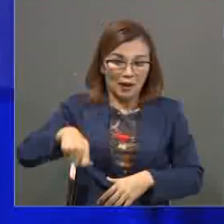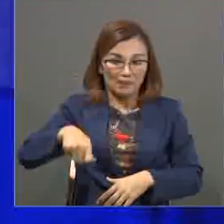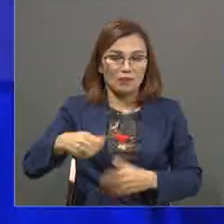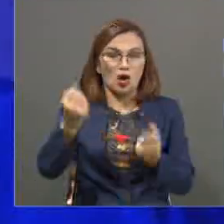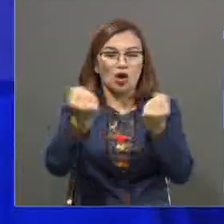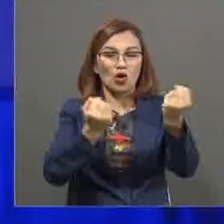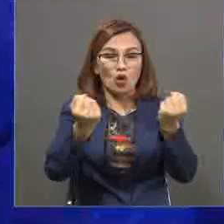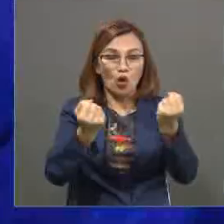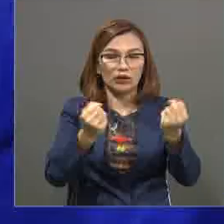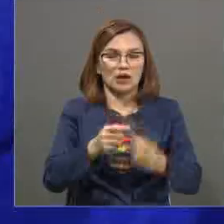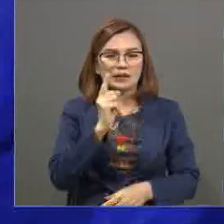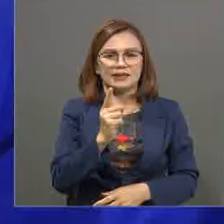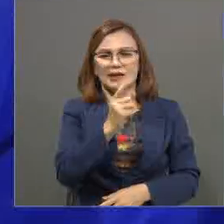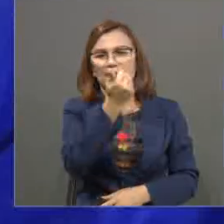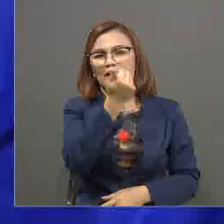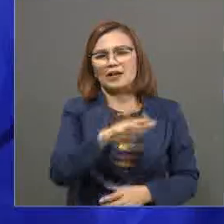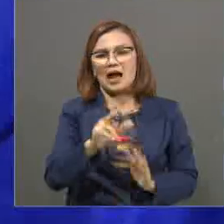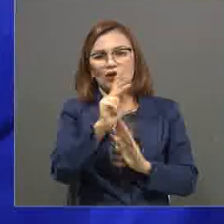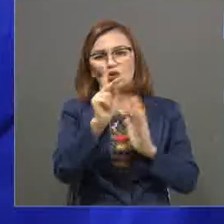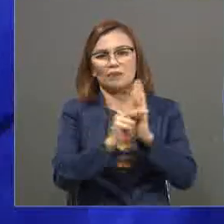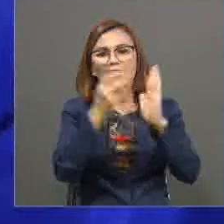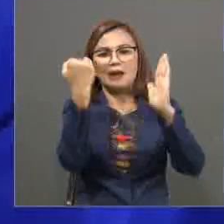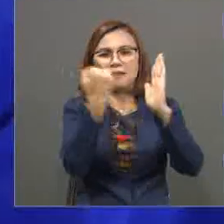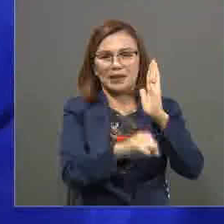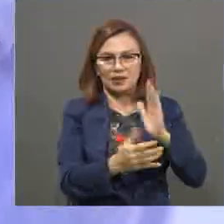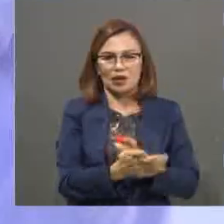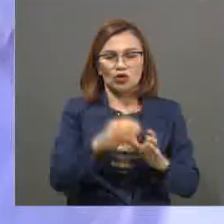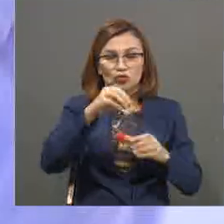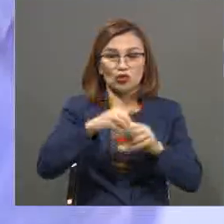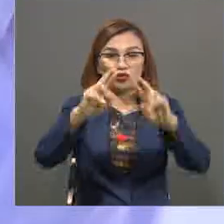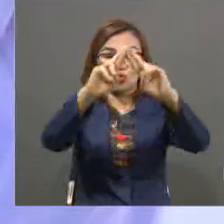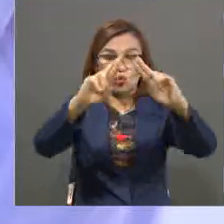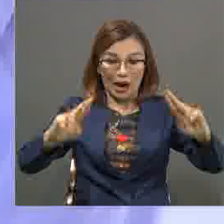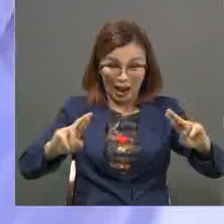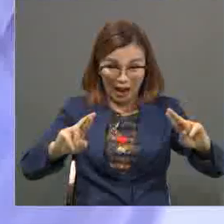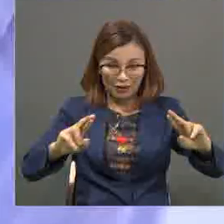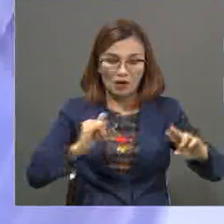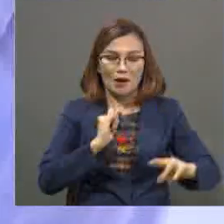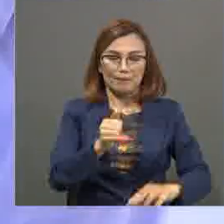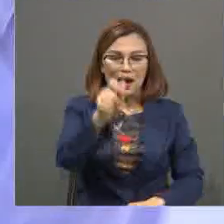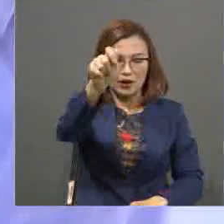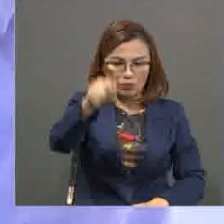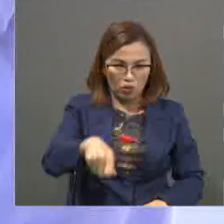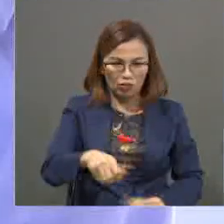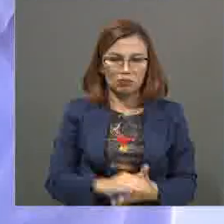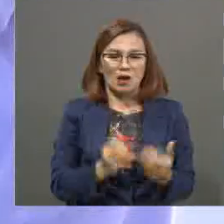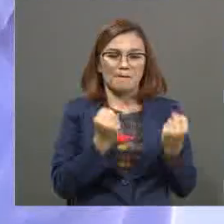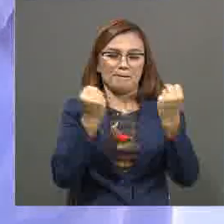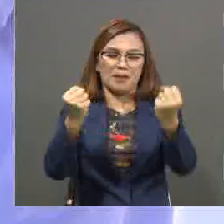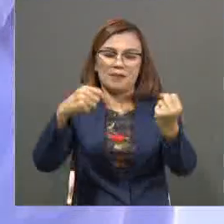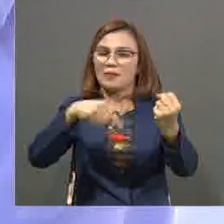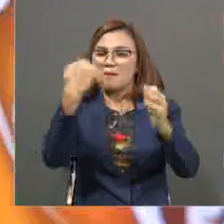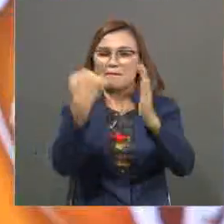เร่ห์เนี่ยจริงๆไม่ได้นะฮะมันผ้าที่รับที่ไหก็ที่นจะขายแบบนี้ไม่ได้นะ